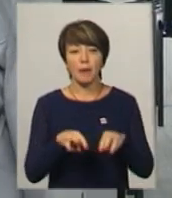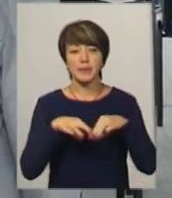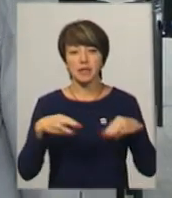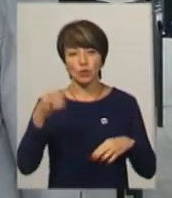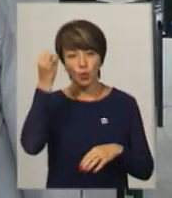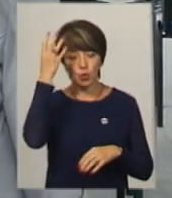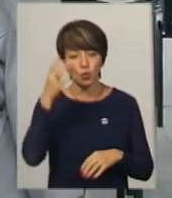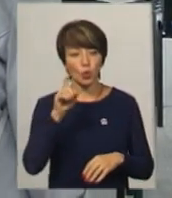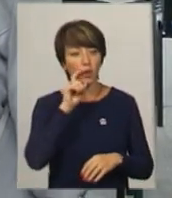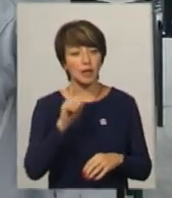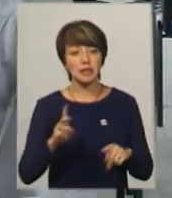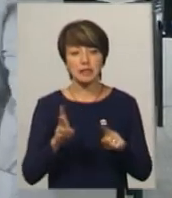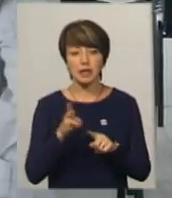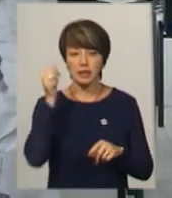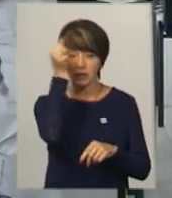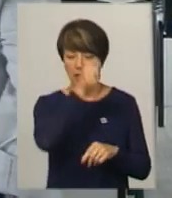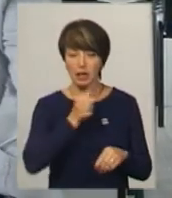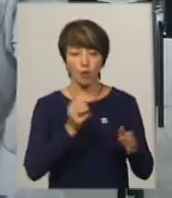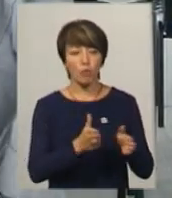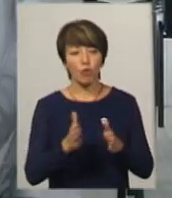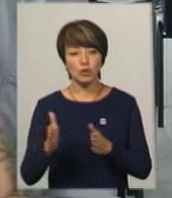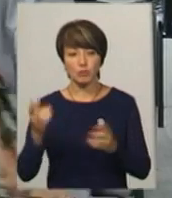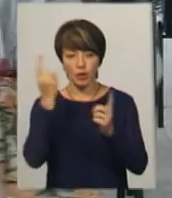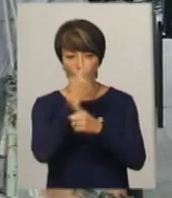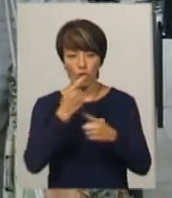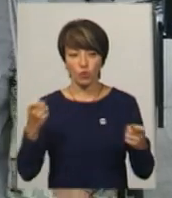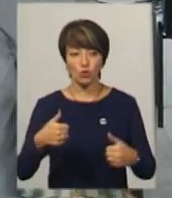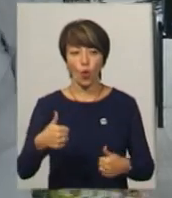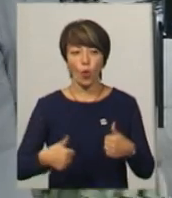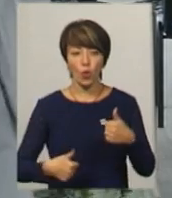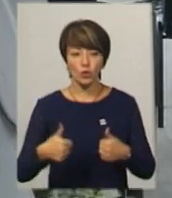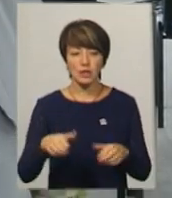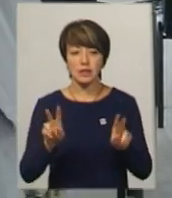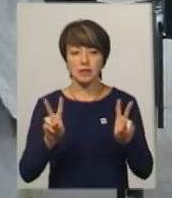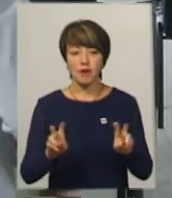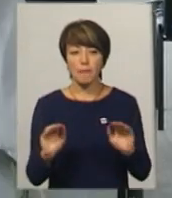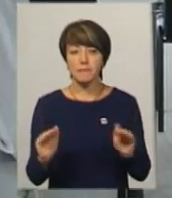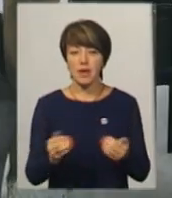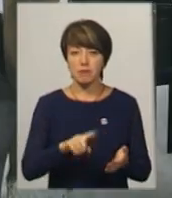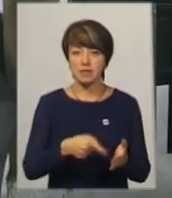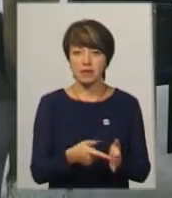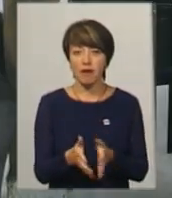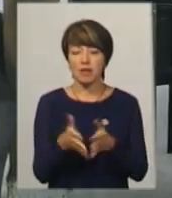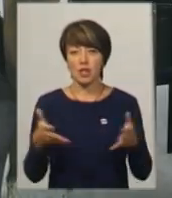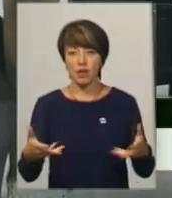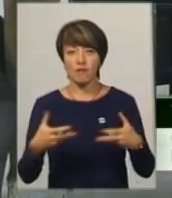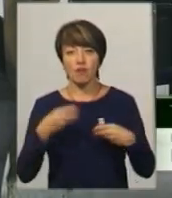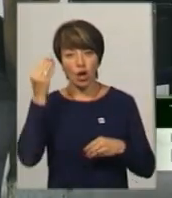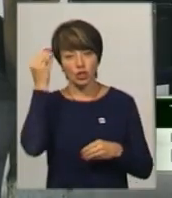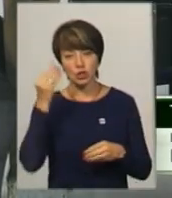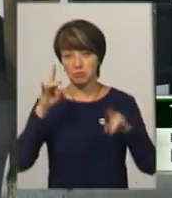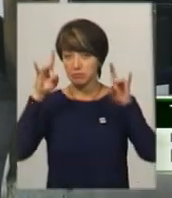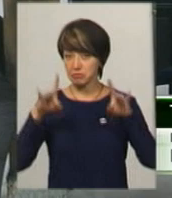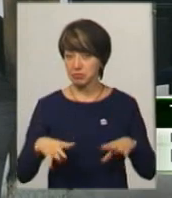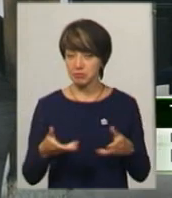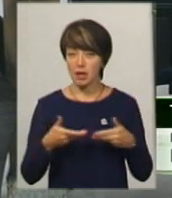культури України вже третій рік поспіль оголошує конкурс, який називається «Малі міста – великі враження». Цього року неочікувано для